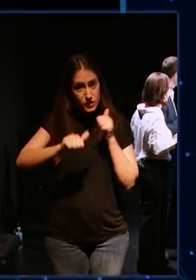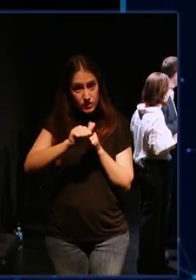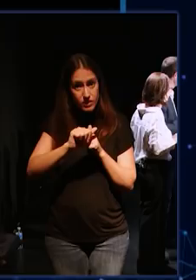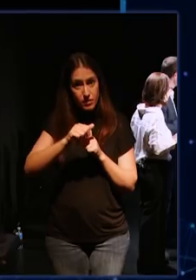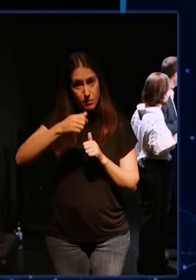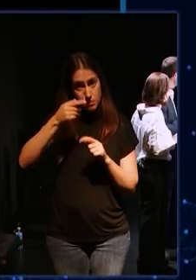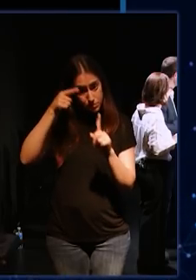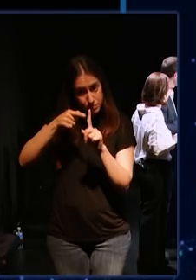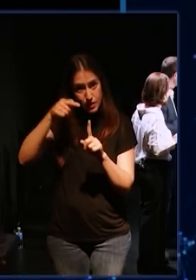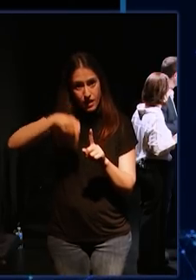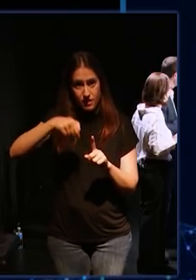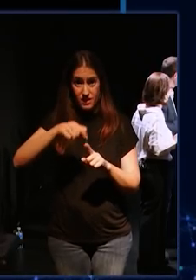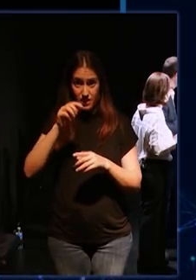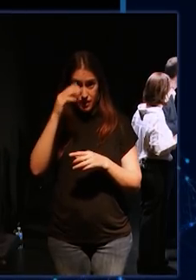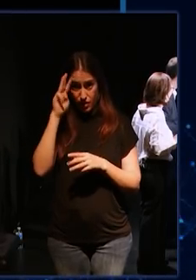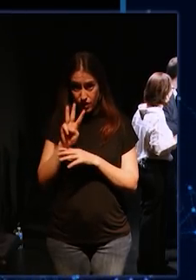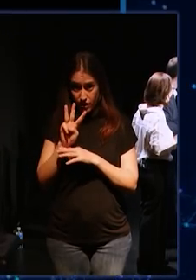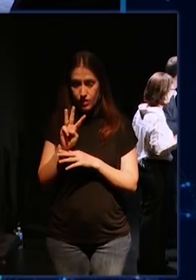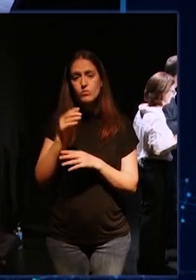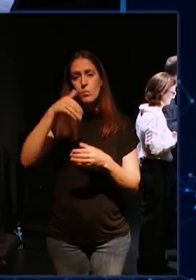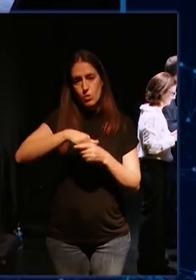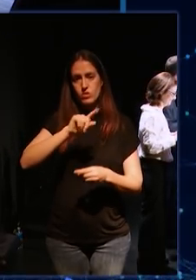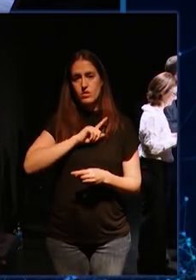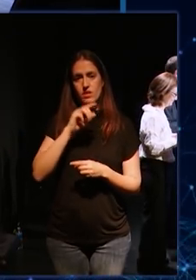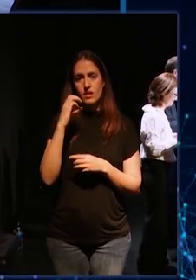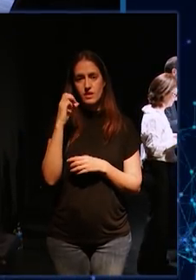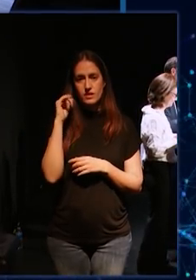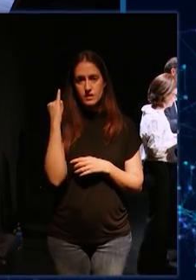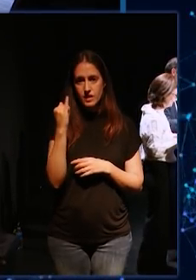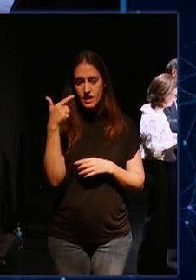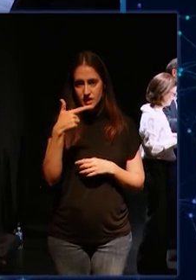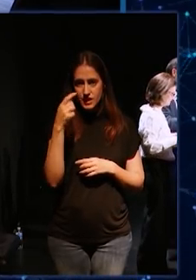municipi, vota GPC. Molt bé, moltes gràcies a tots.